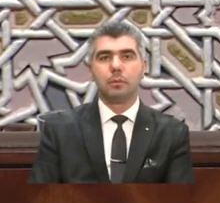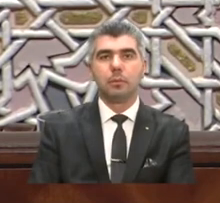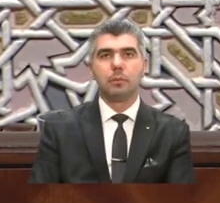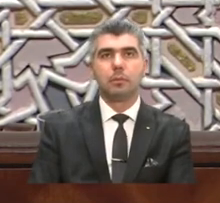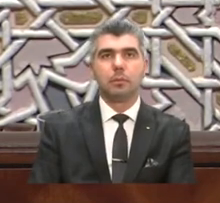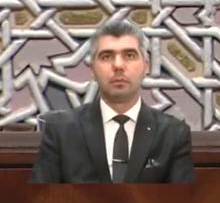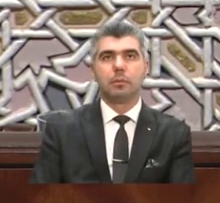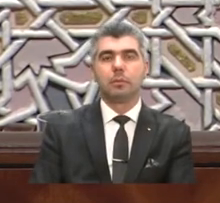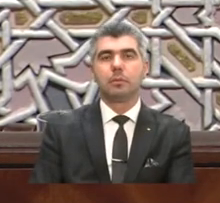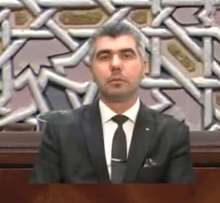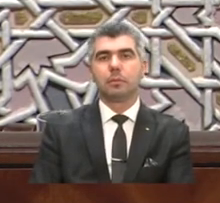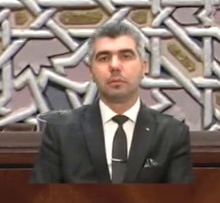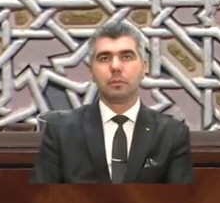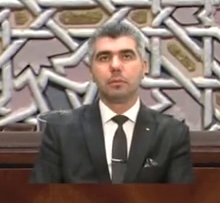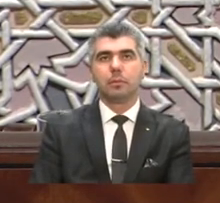السؤال